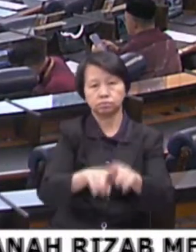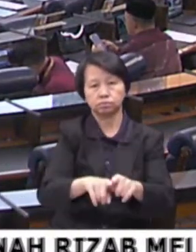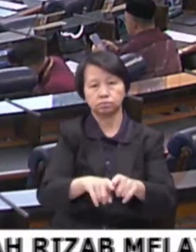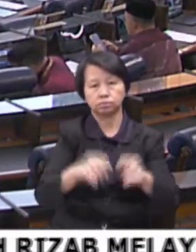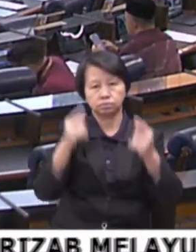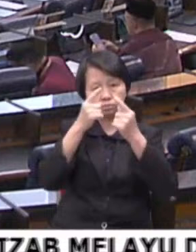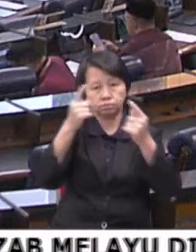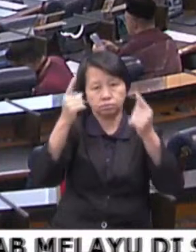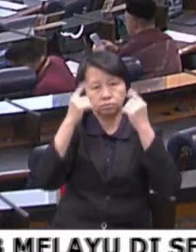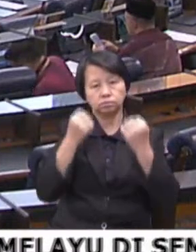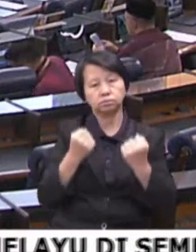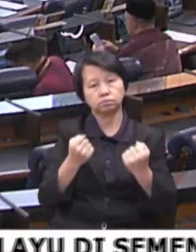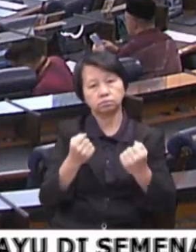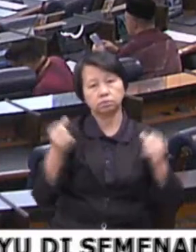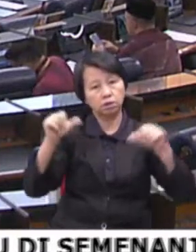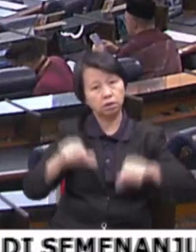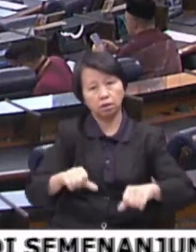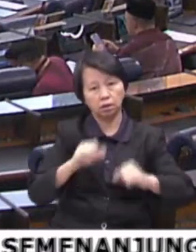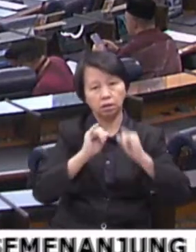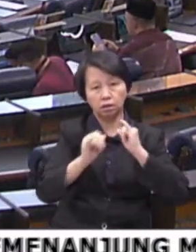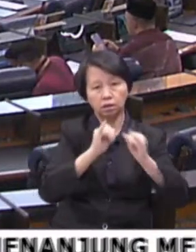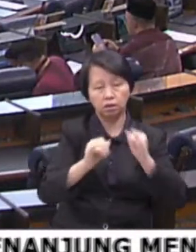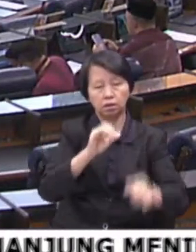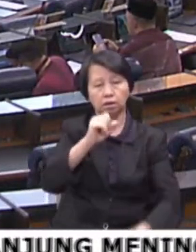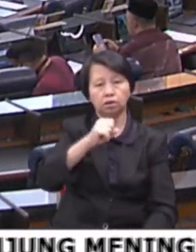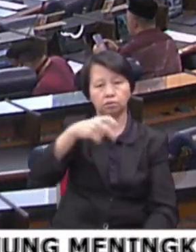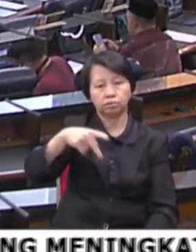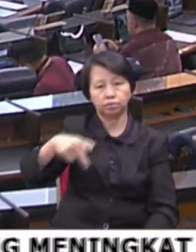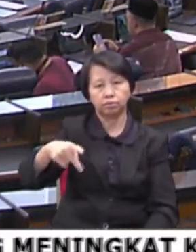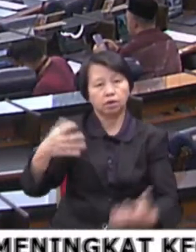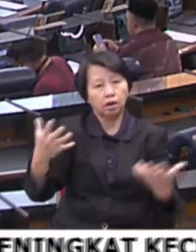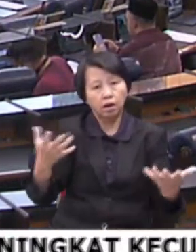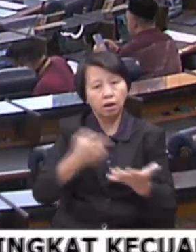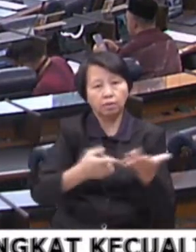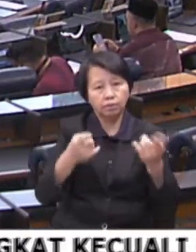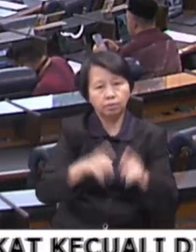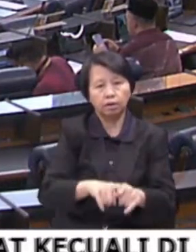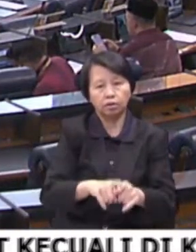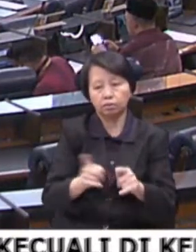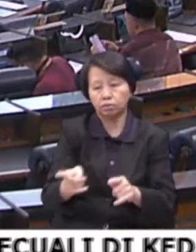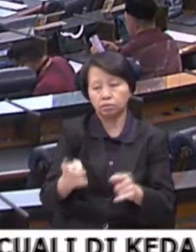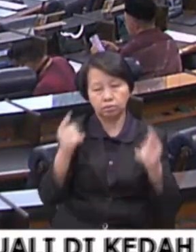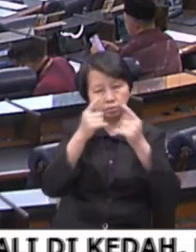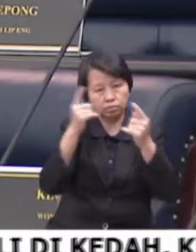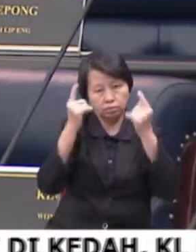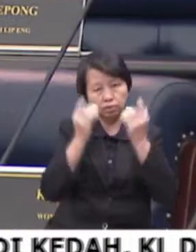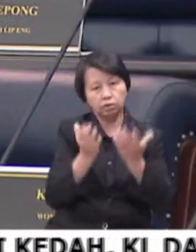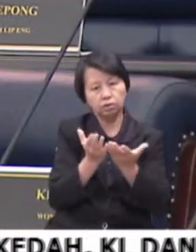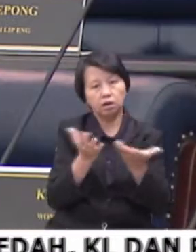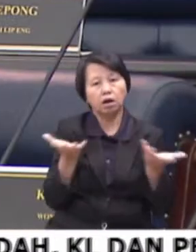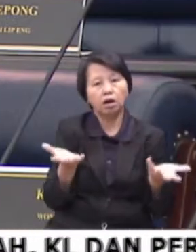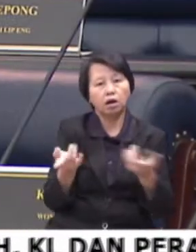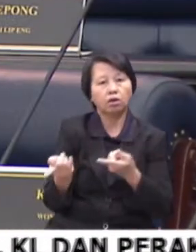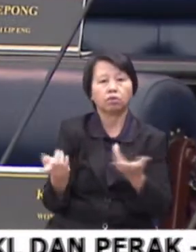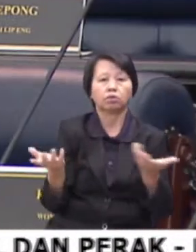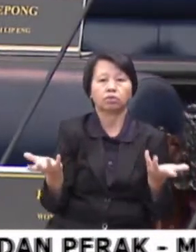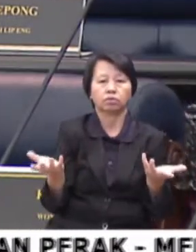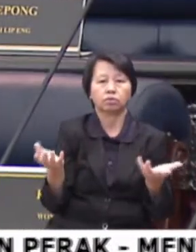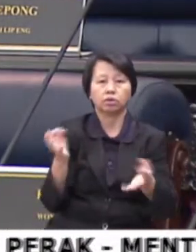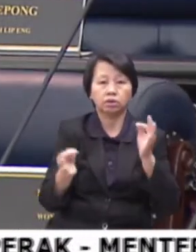grajuang yang gagal dalam temuan juga SPP apa yang akan berlaku kepada mereka terima kasih